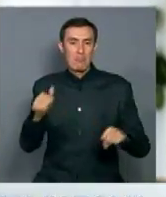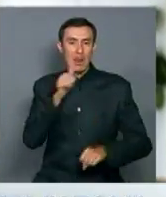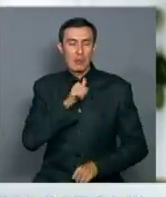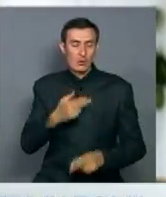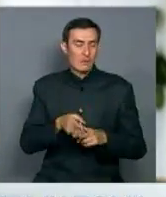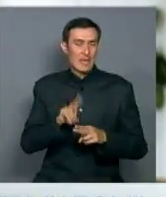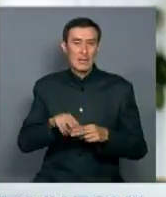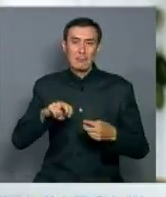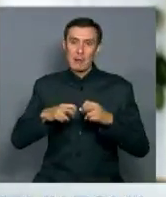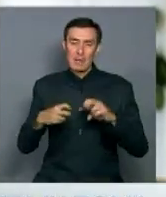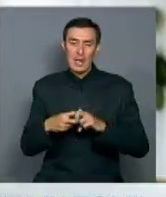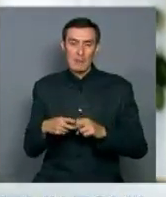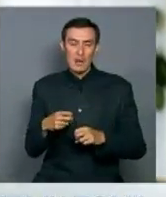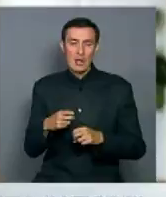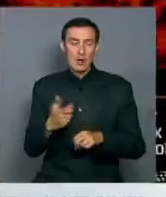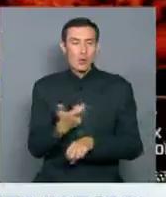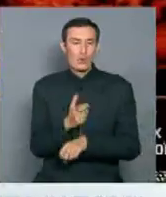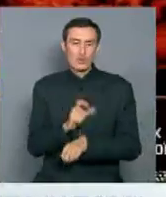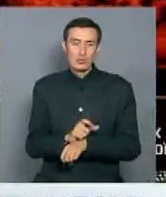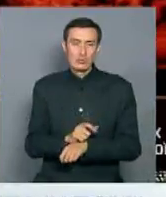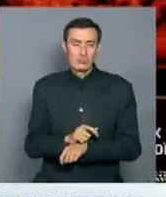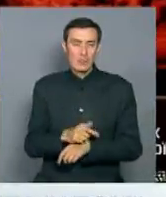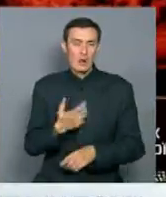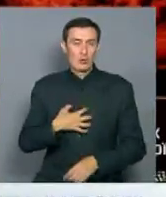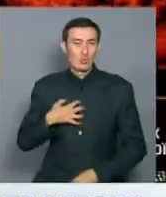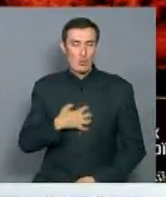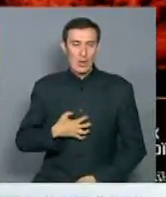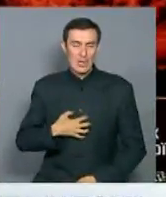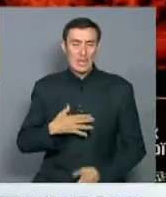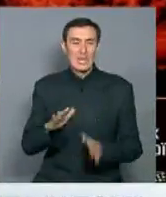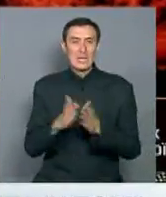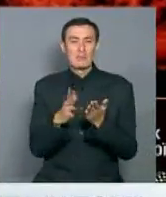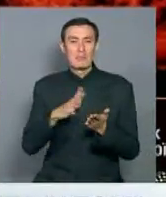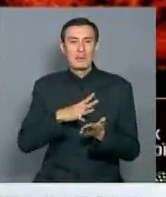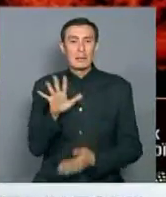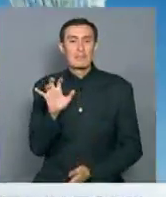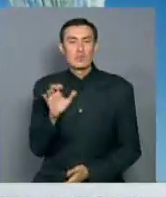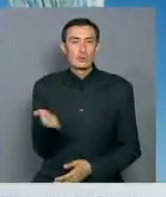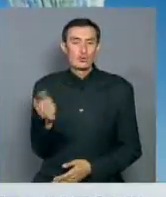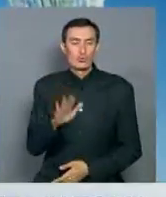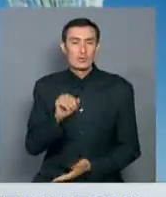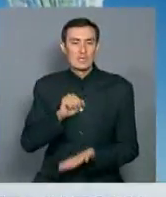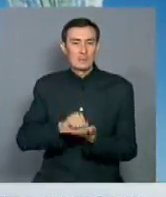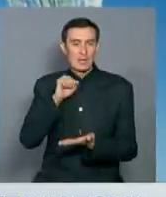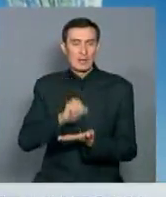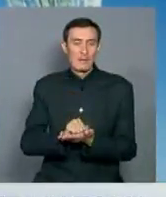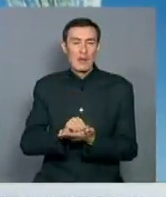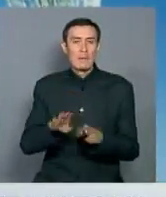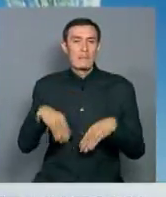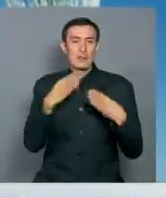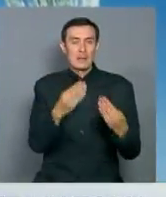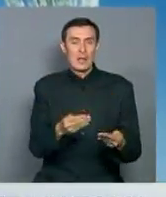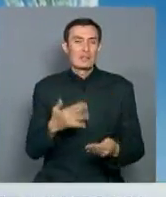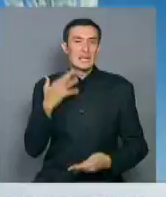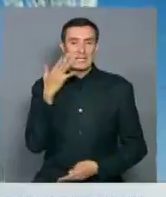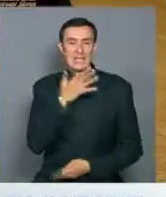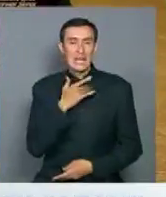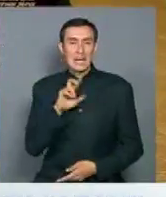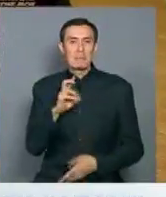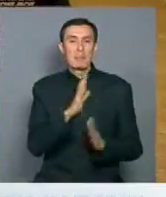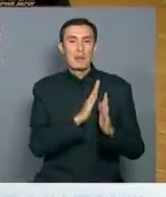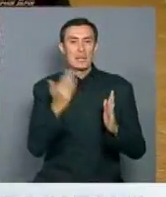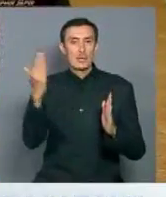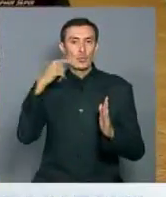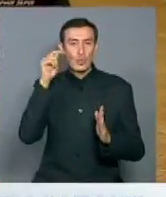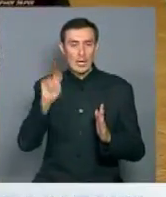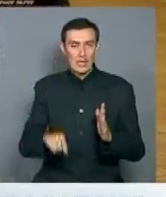проблемы особенно актуальны и чувствительны. Книга вышла тиражом 500 экземпляров. Первую партию издания автор передал в одну из национальных библиотек